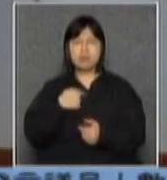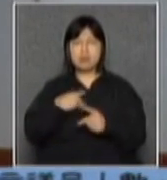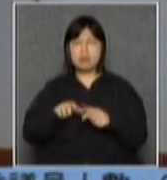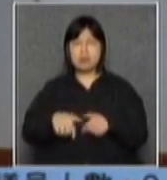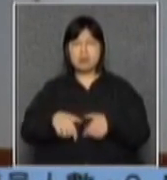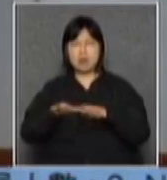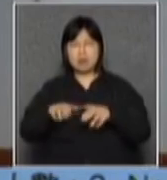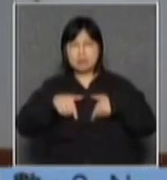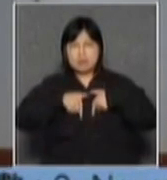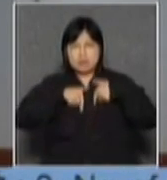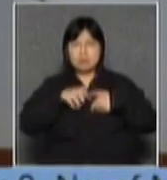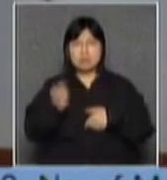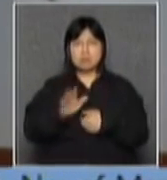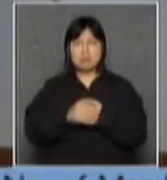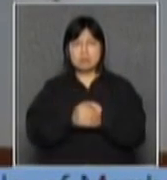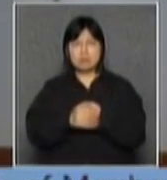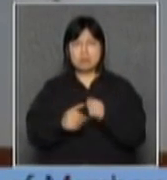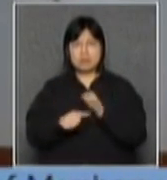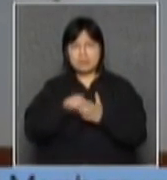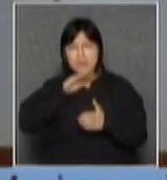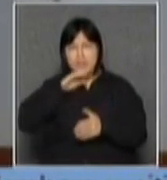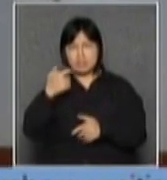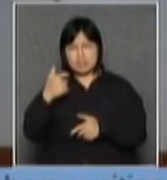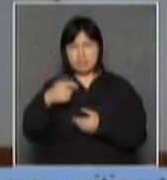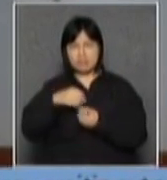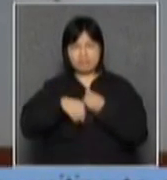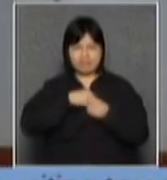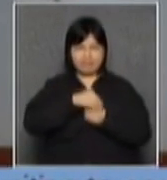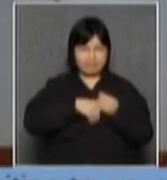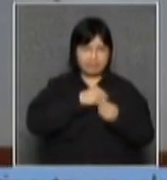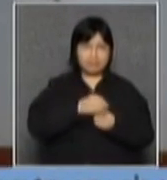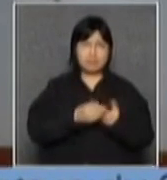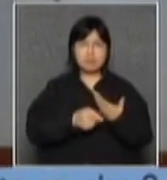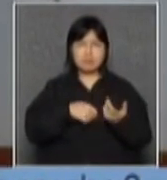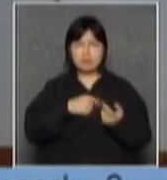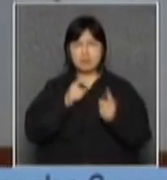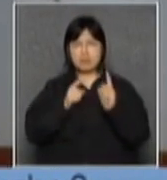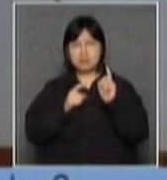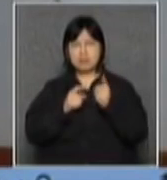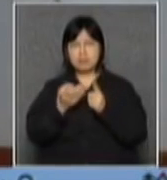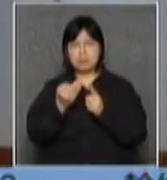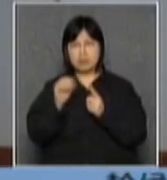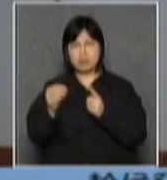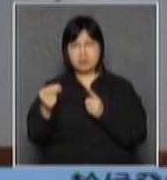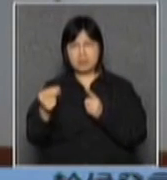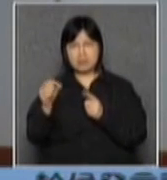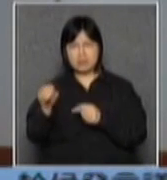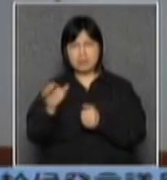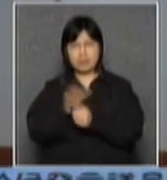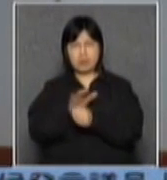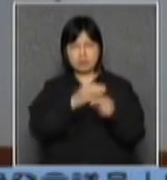人啫？嗰啲最等住錢使嘅人，即係佢用137億去幫有錢